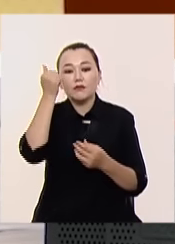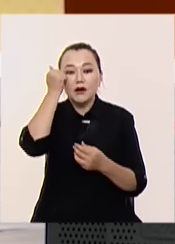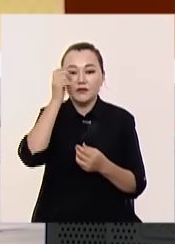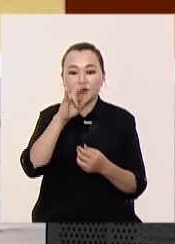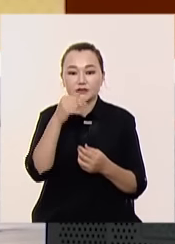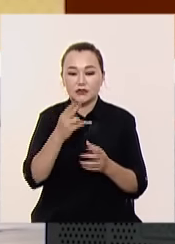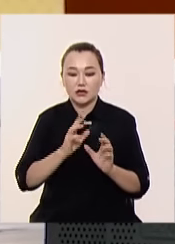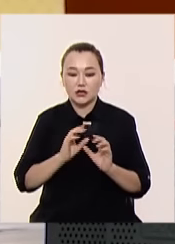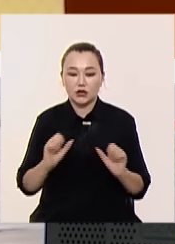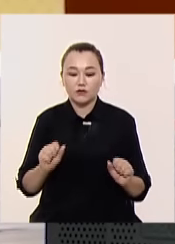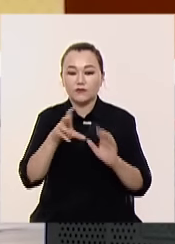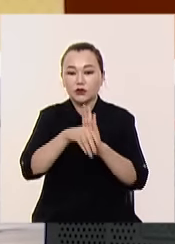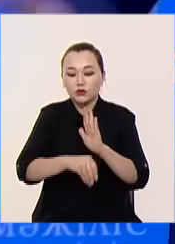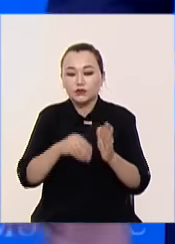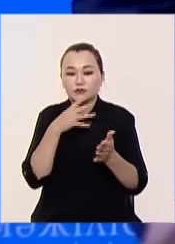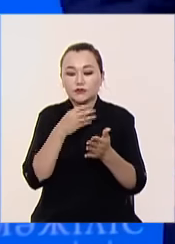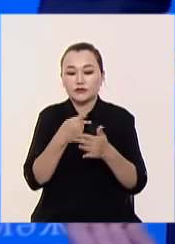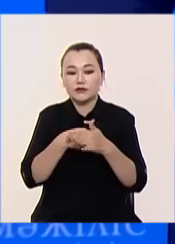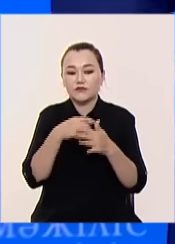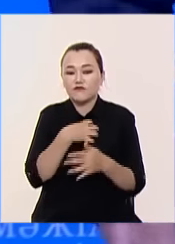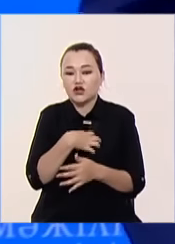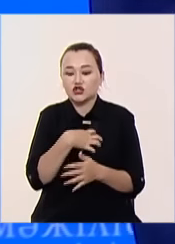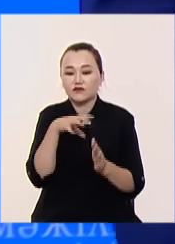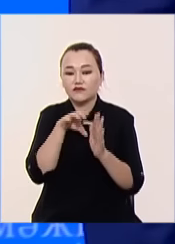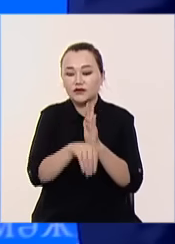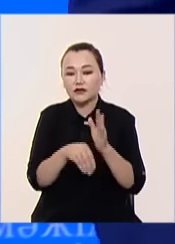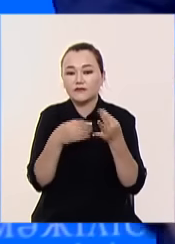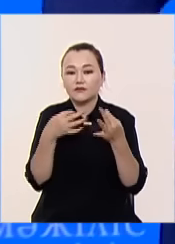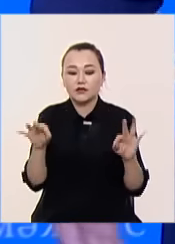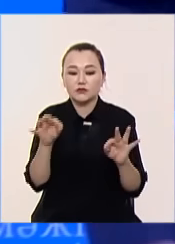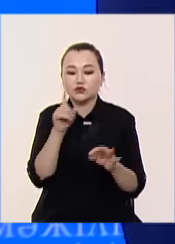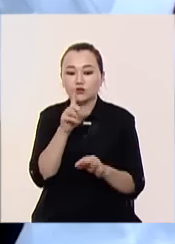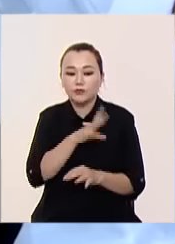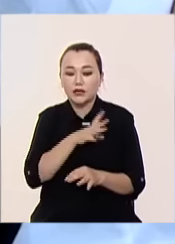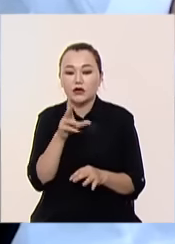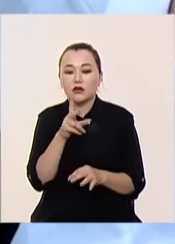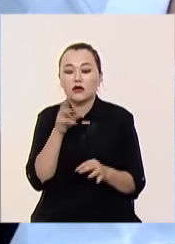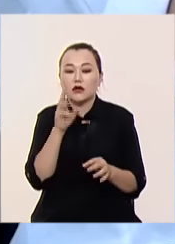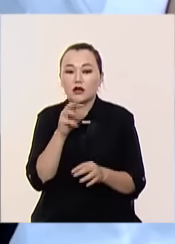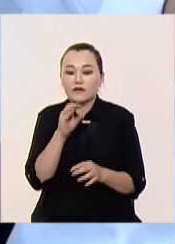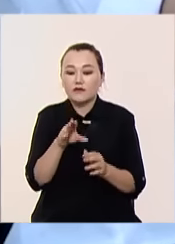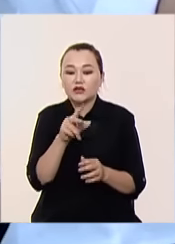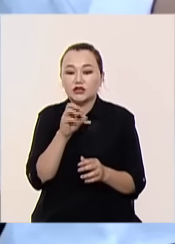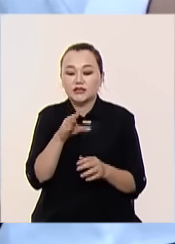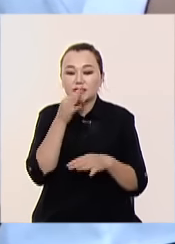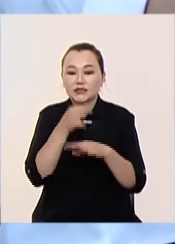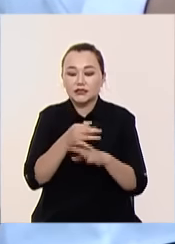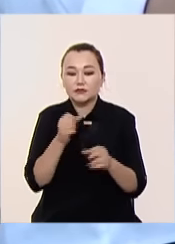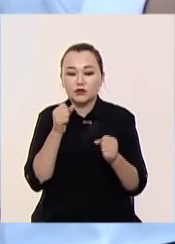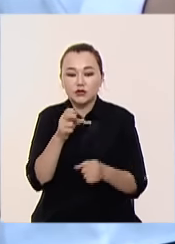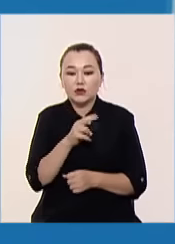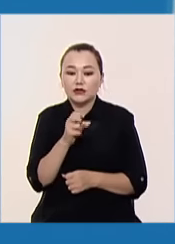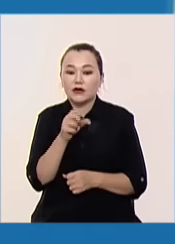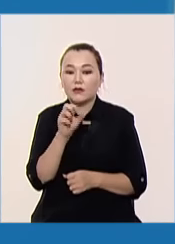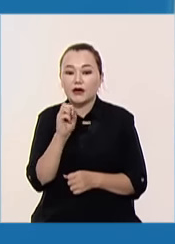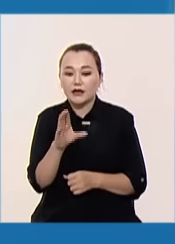национальных героев, внесших значительный вклад в независимость, отметил в кулуарах Мажилиса министр культуры и спорта Даурен